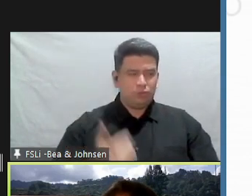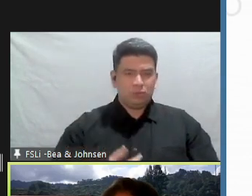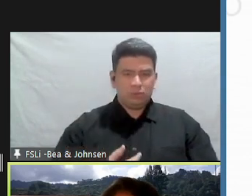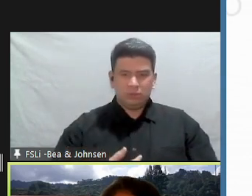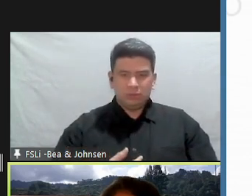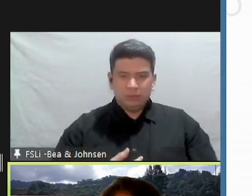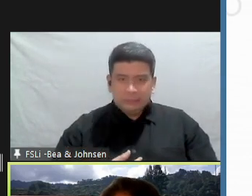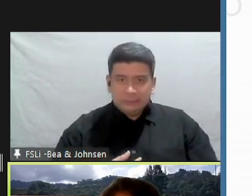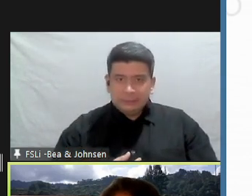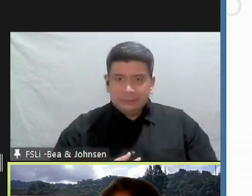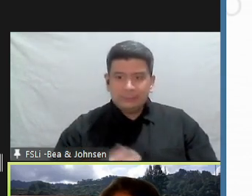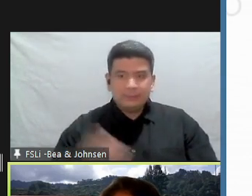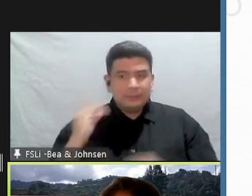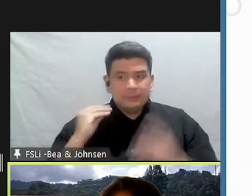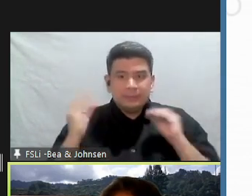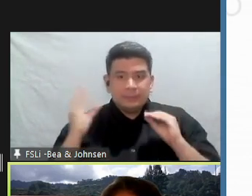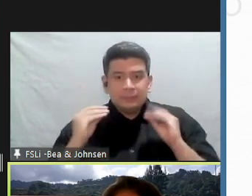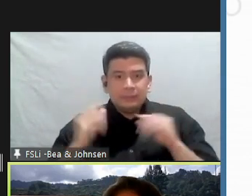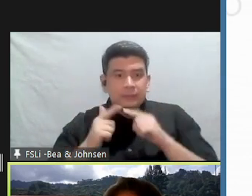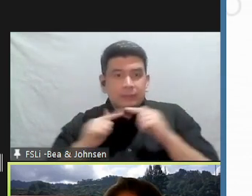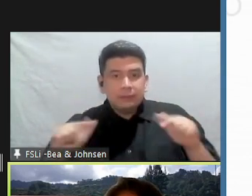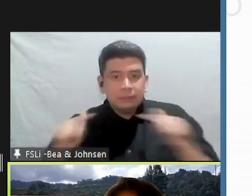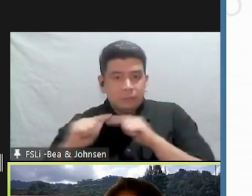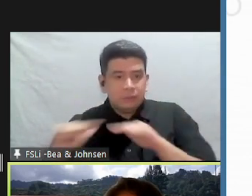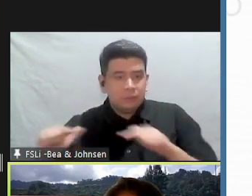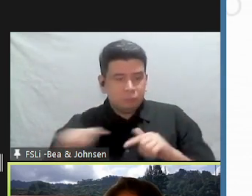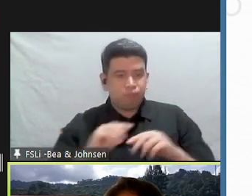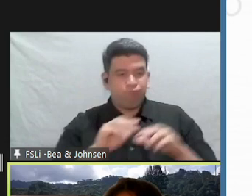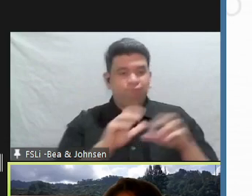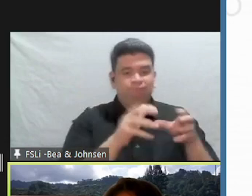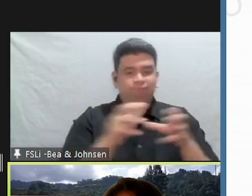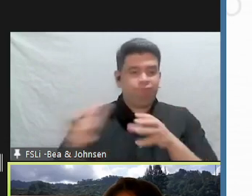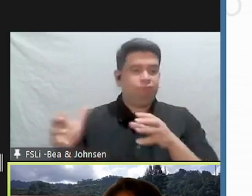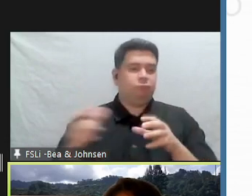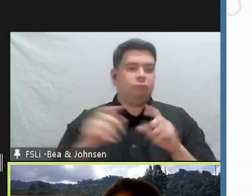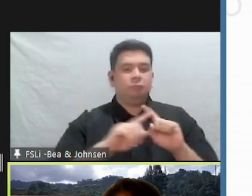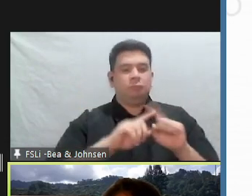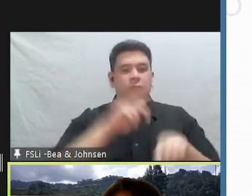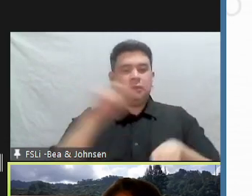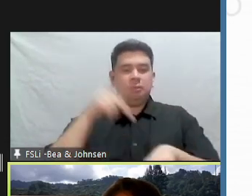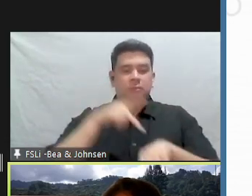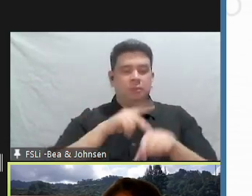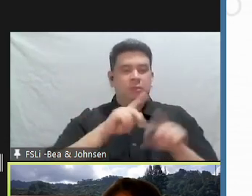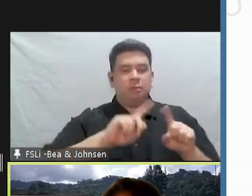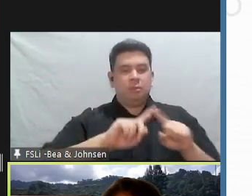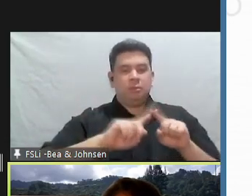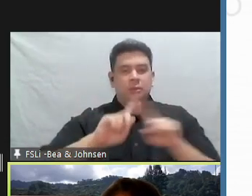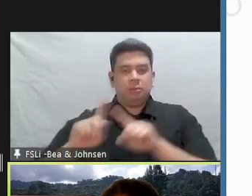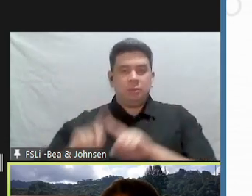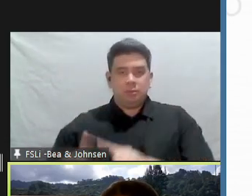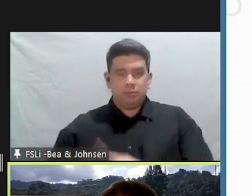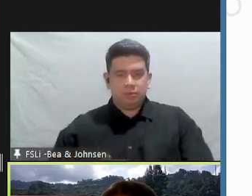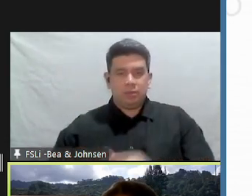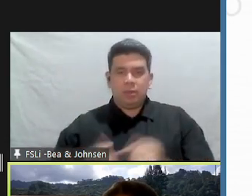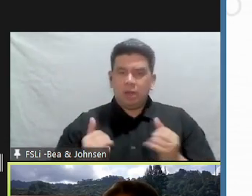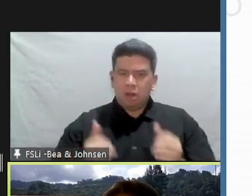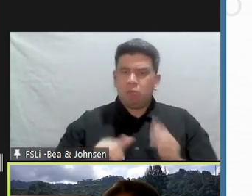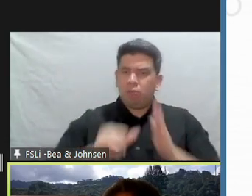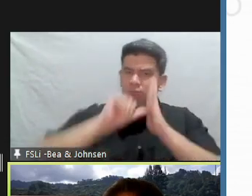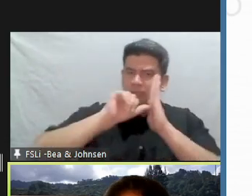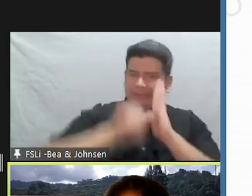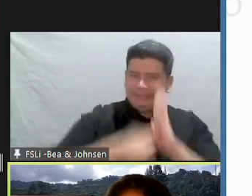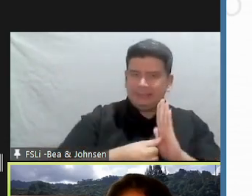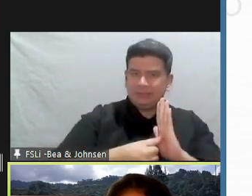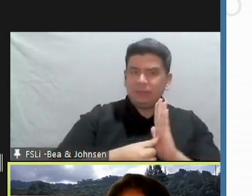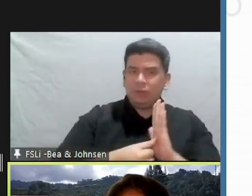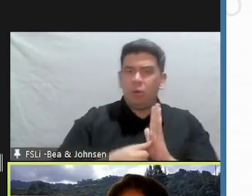mga ibang language group sa Pilipinas, ano? And gusto kong i-highlight lang ano ang pasasalamat